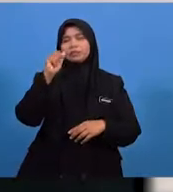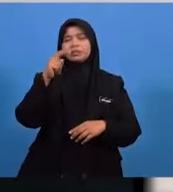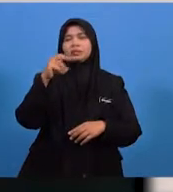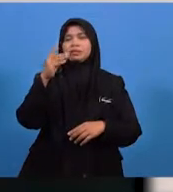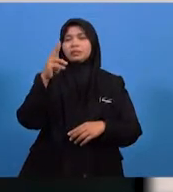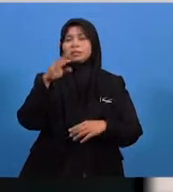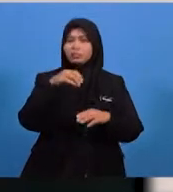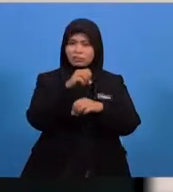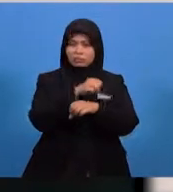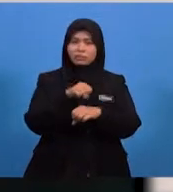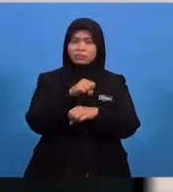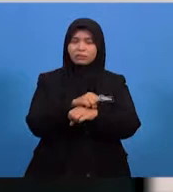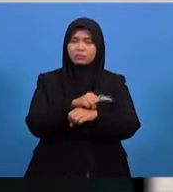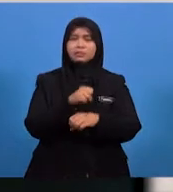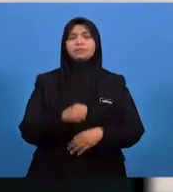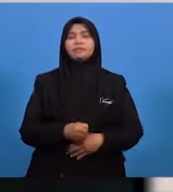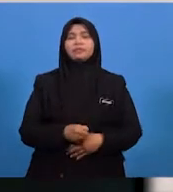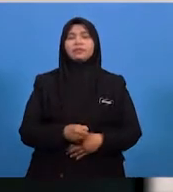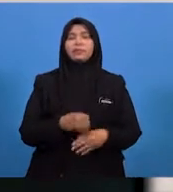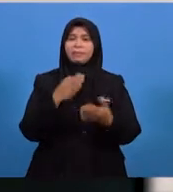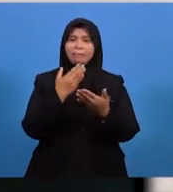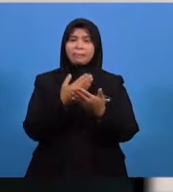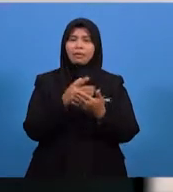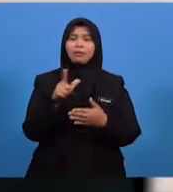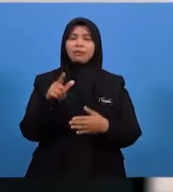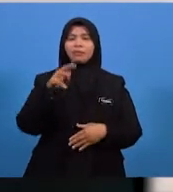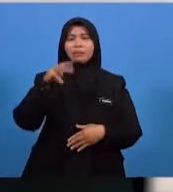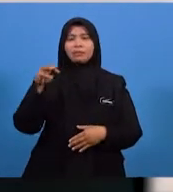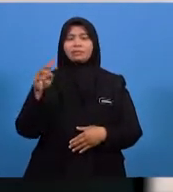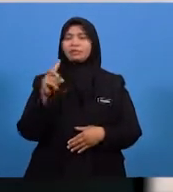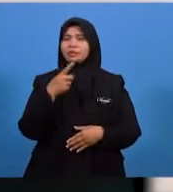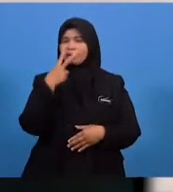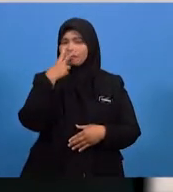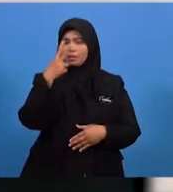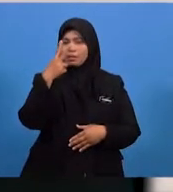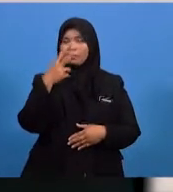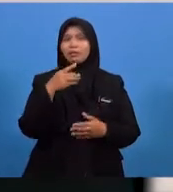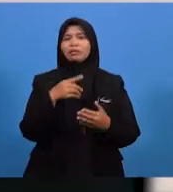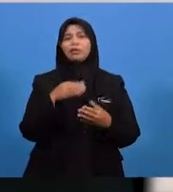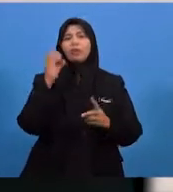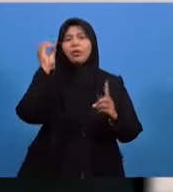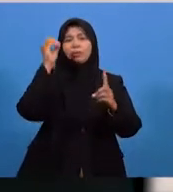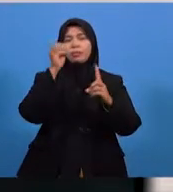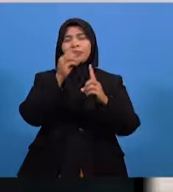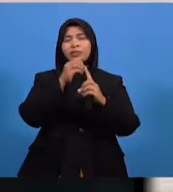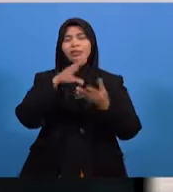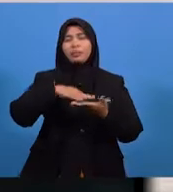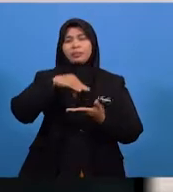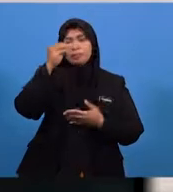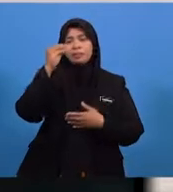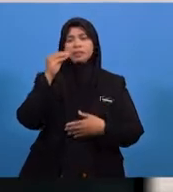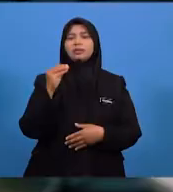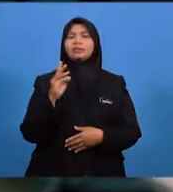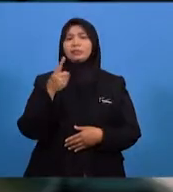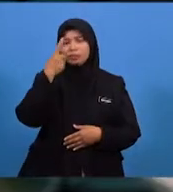baiklah murid-murid kita lihat dahulu objektif pembelajaran kita untuk hari